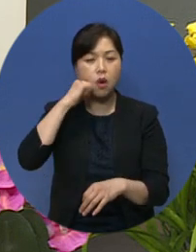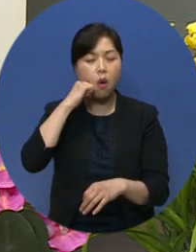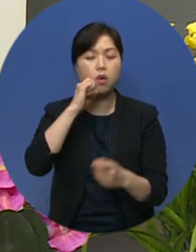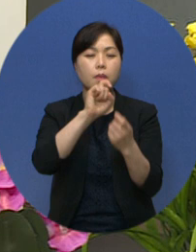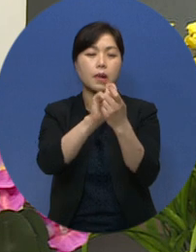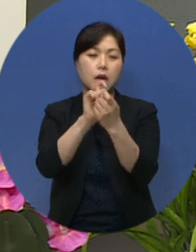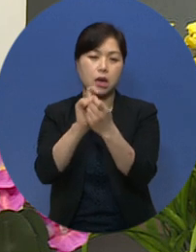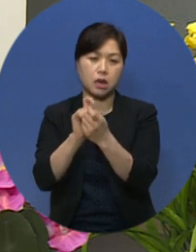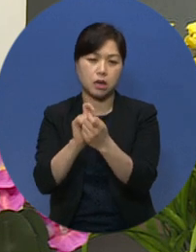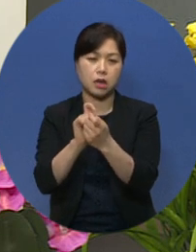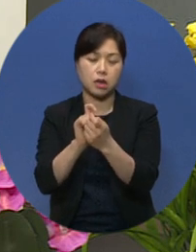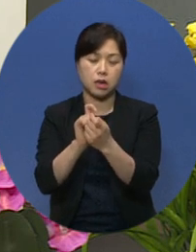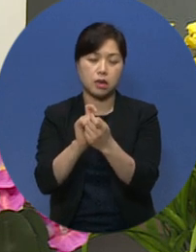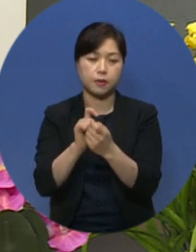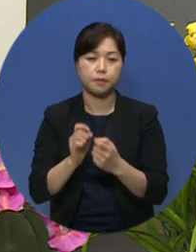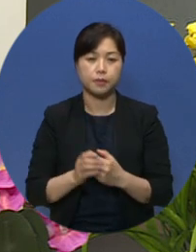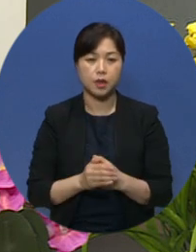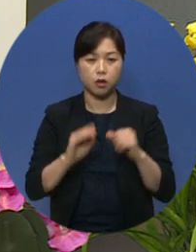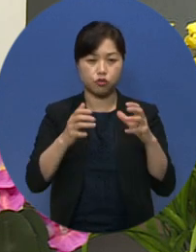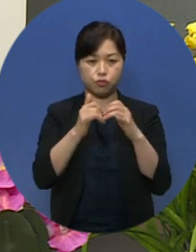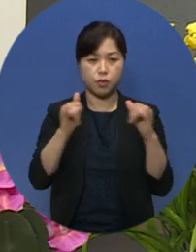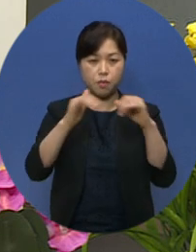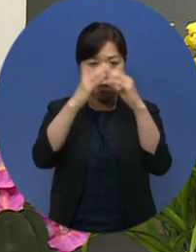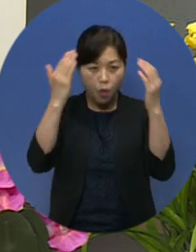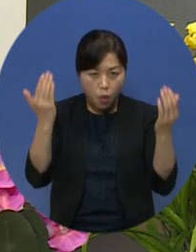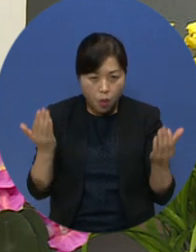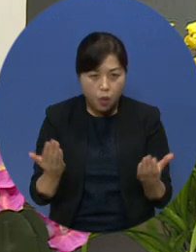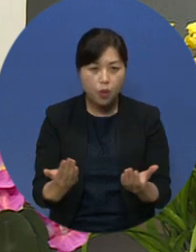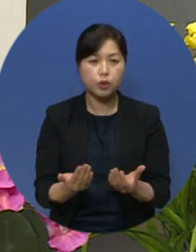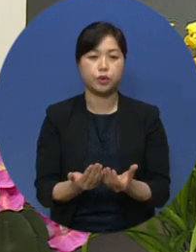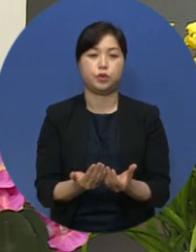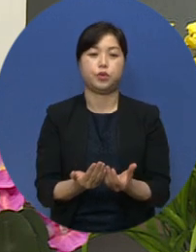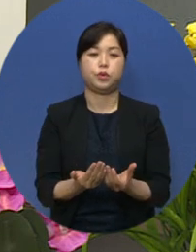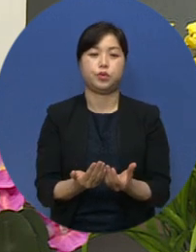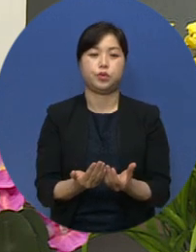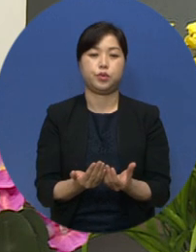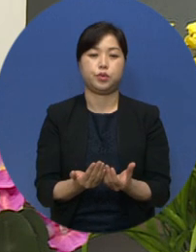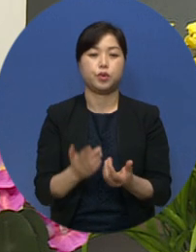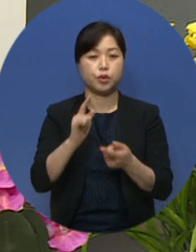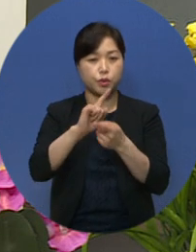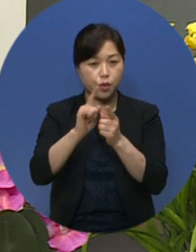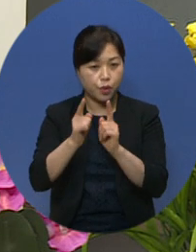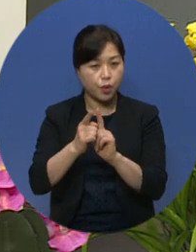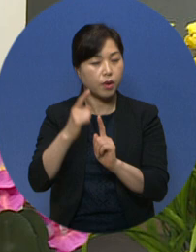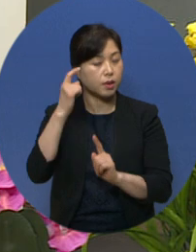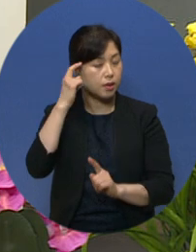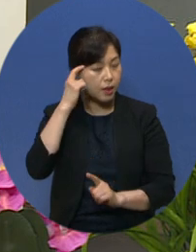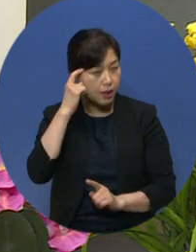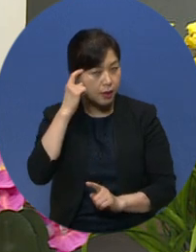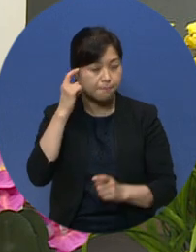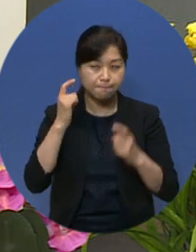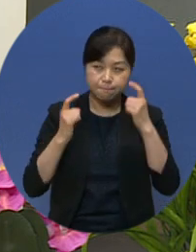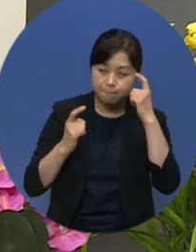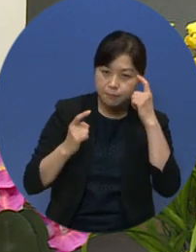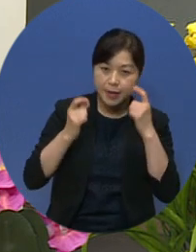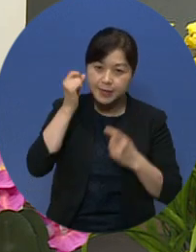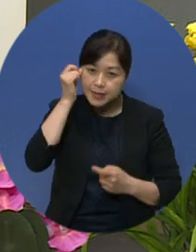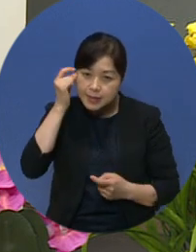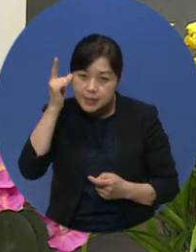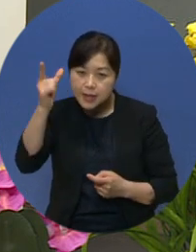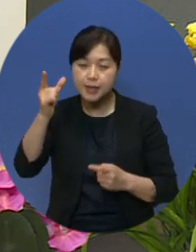있게 되고 그러니까 우리 국민 모두가 서로 생각하면서 지혜롭게 이 어려움을